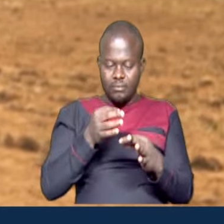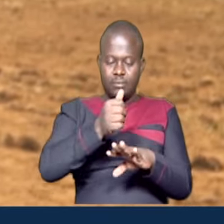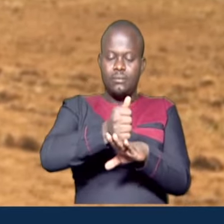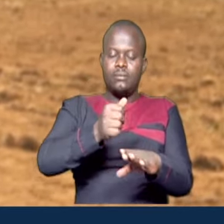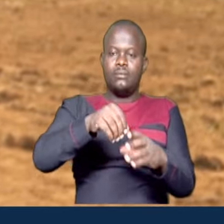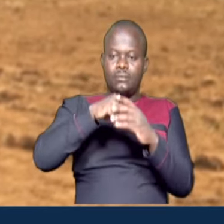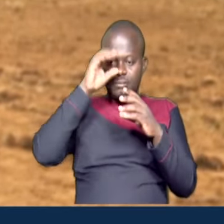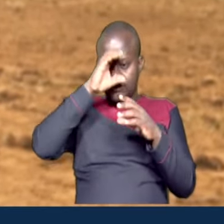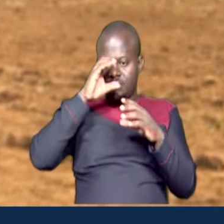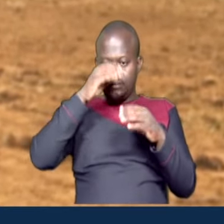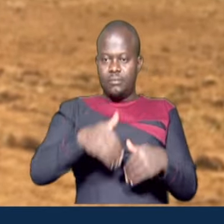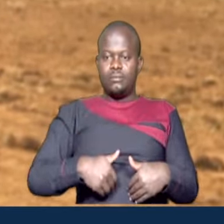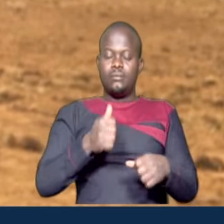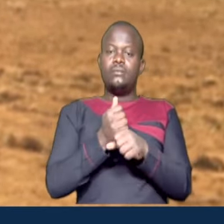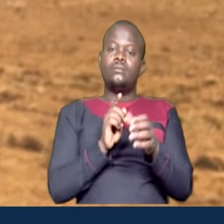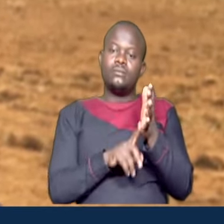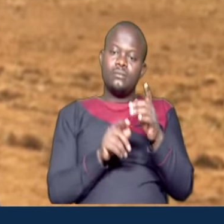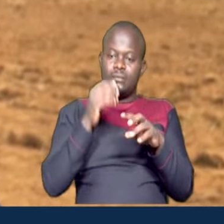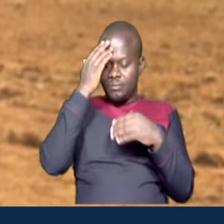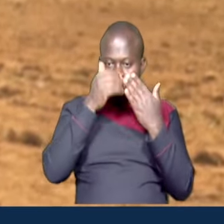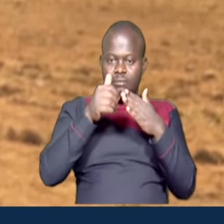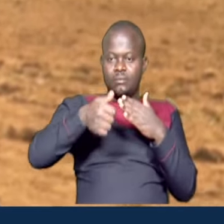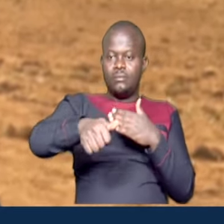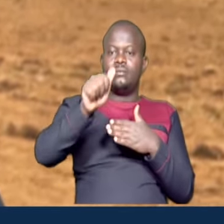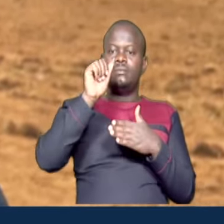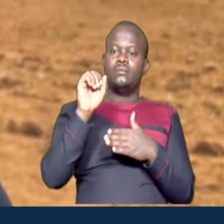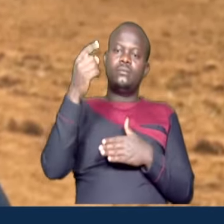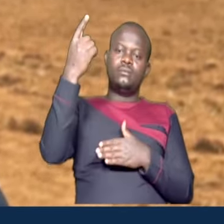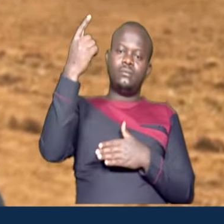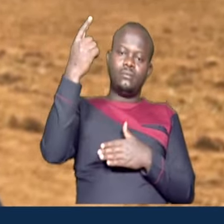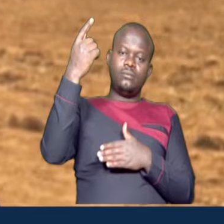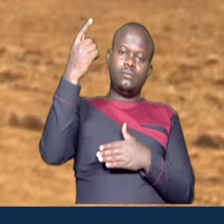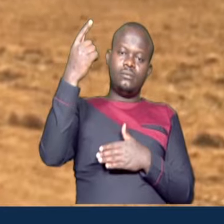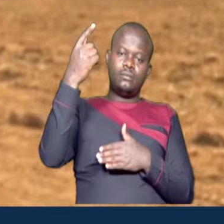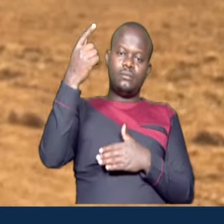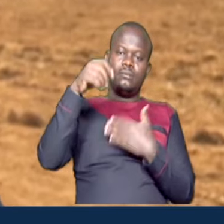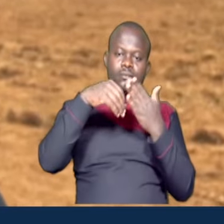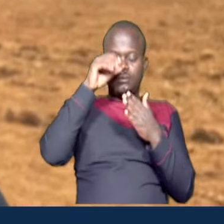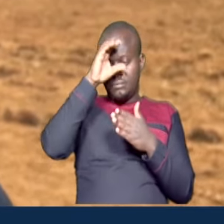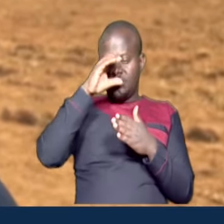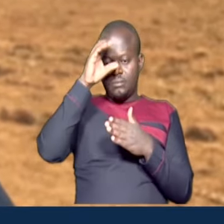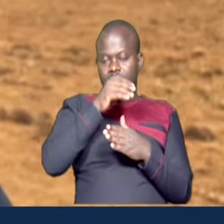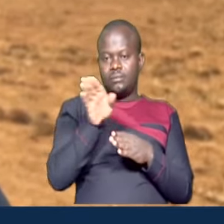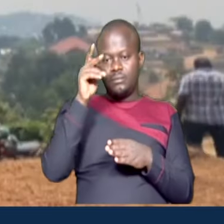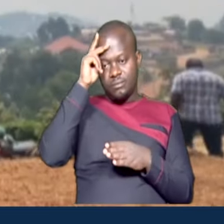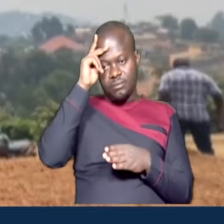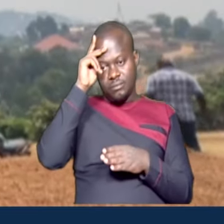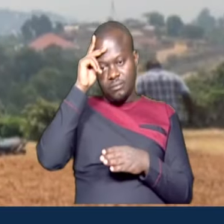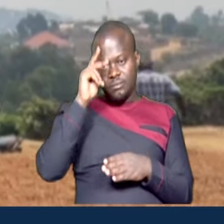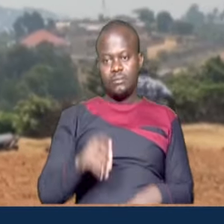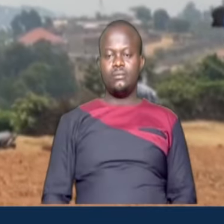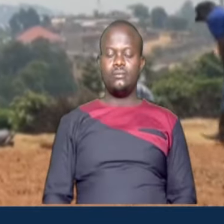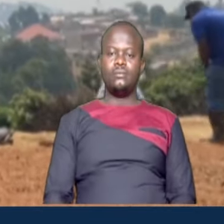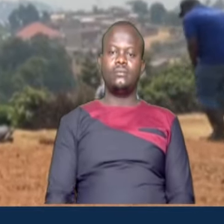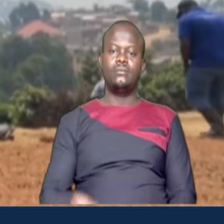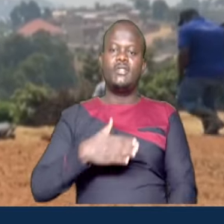uru rubyiruko icyo rukora cyane ko ari rwo rwa rwambe cyangwa se rwa rwishimye kujya muri Uganda mu gushakisha ibyo bya bwenge twishimiye